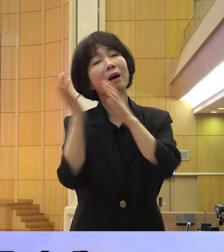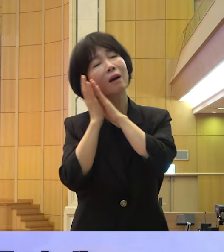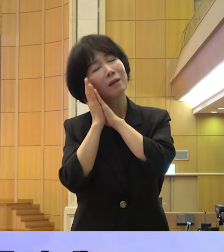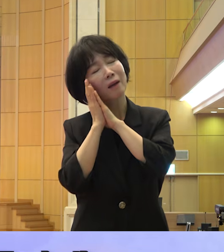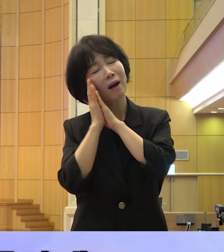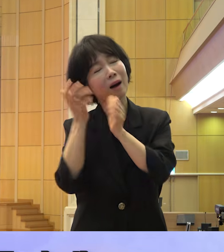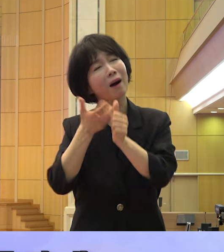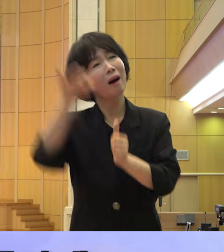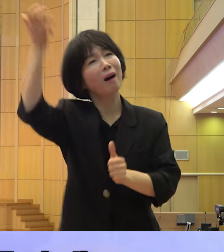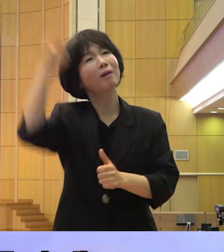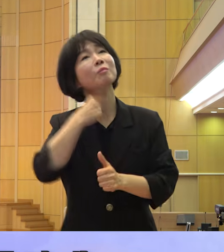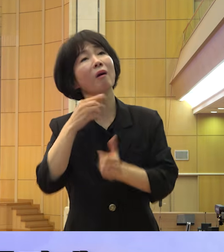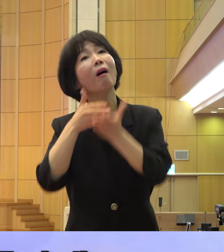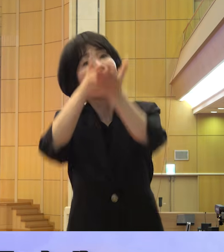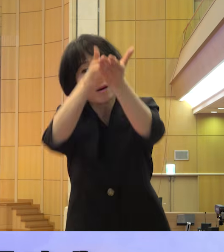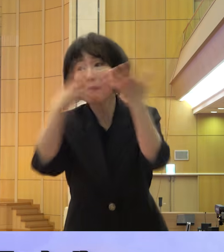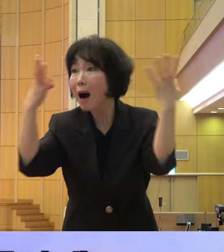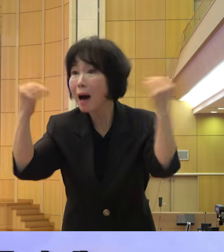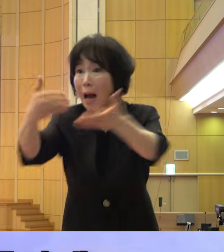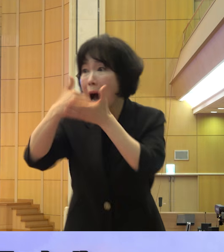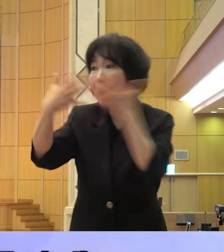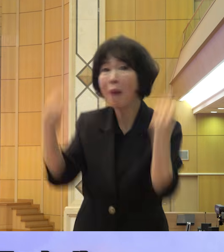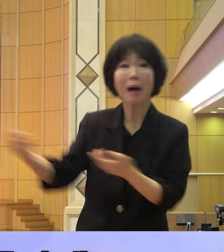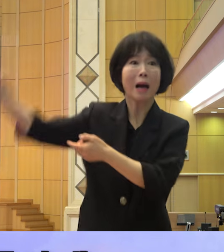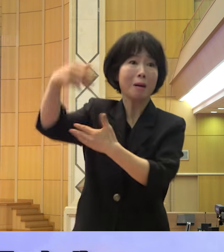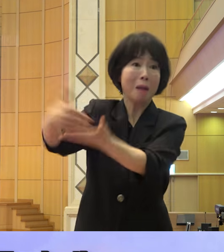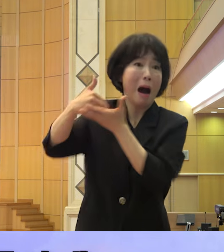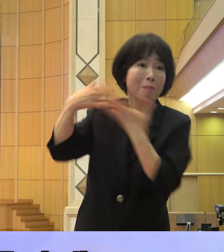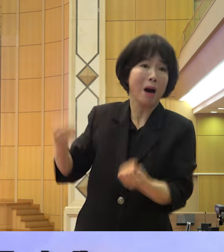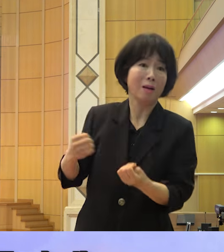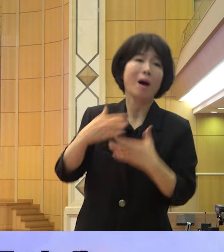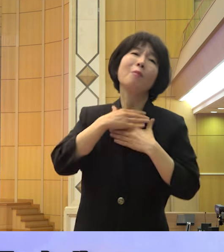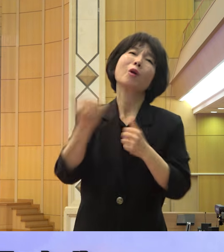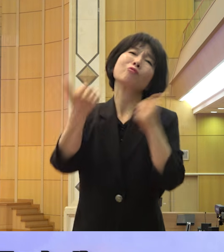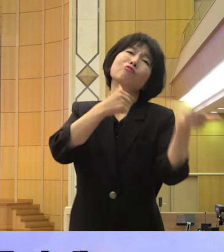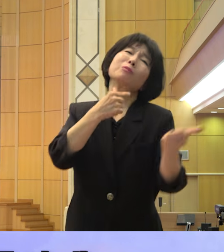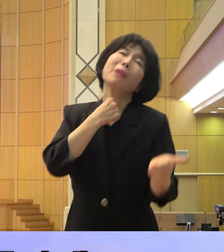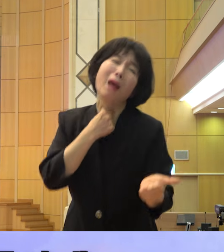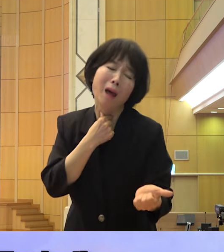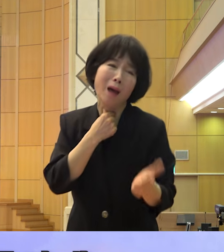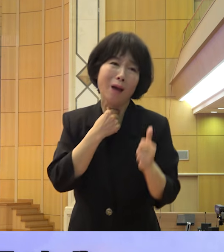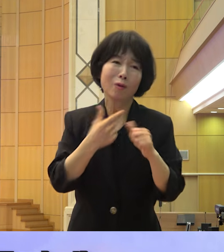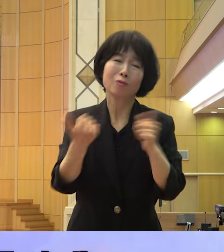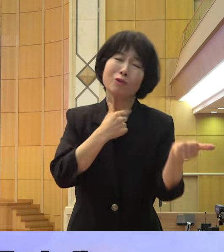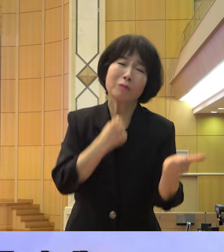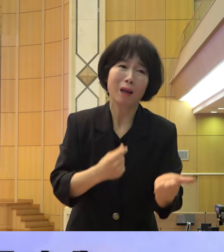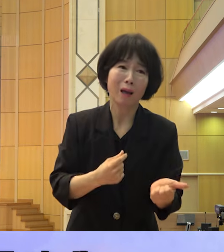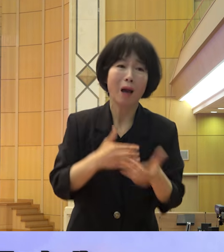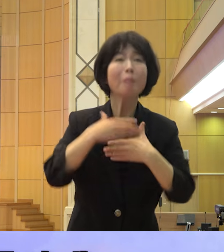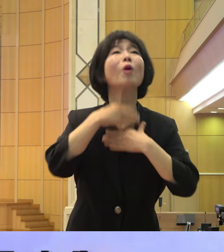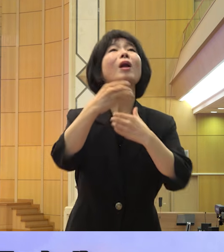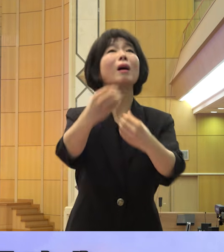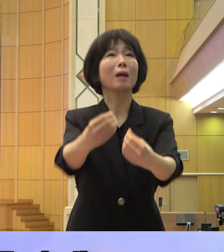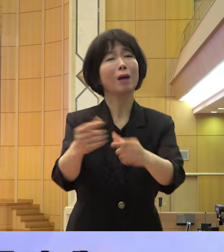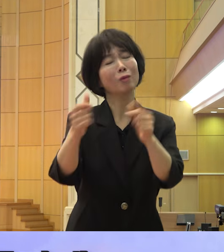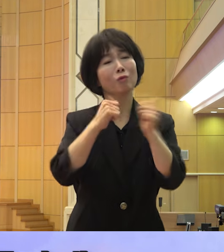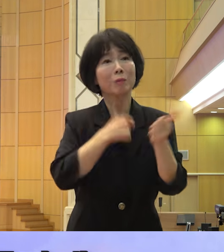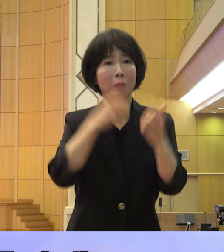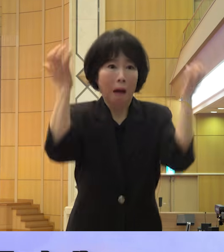잠자듯이 죽게끔 기도해 주세요. 그런 분들이 대부분이에요. 어떤 사람도 아이고 이해가 안 갈지 모르지만 니도 한 80대